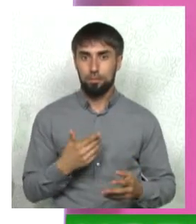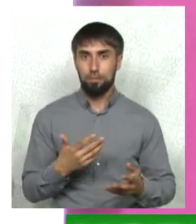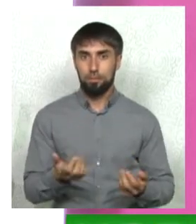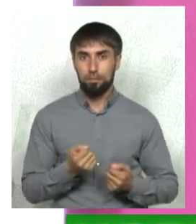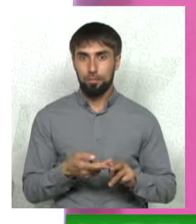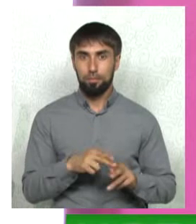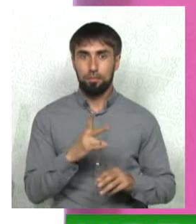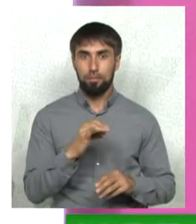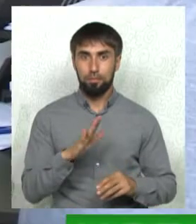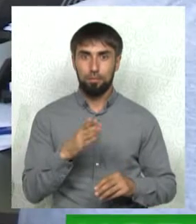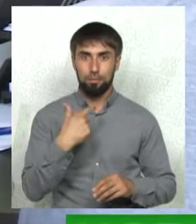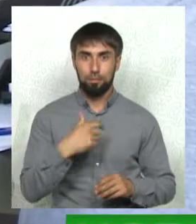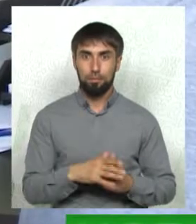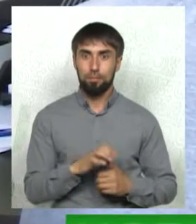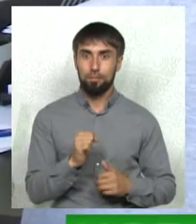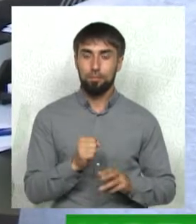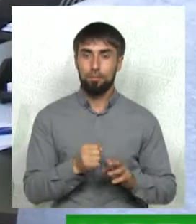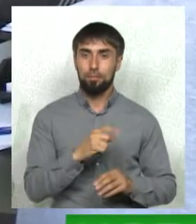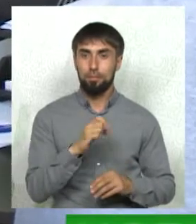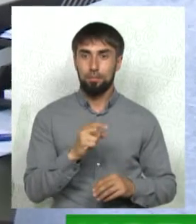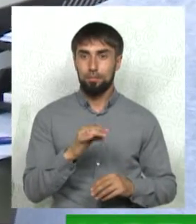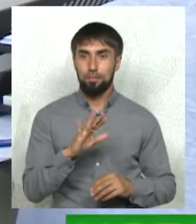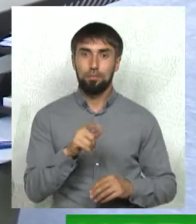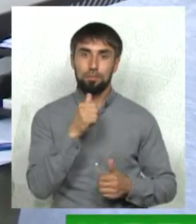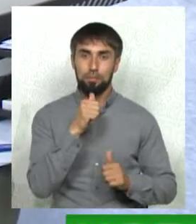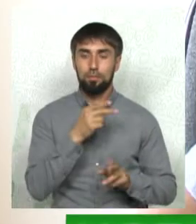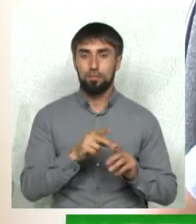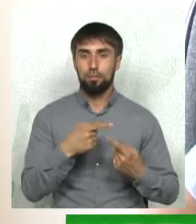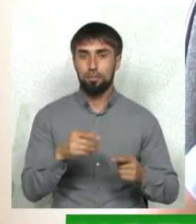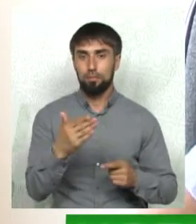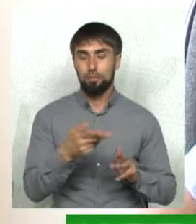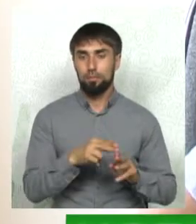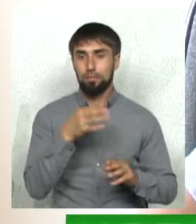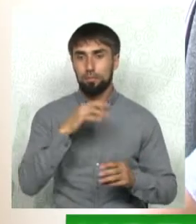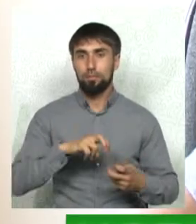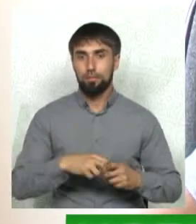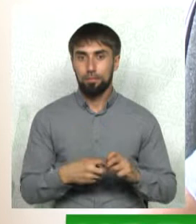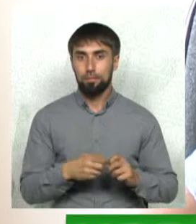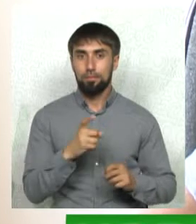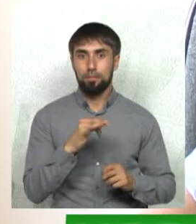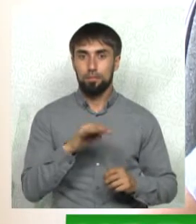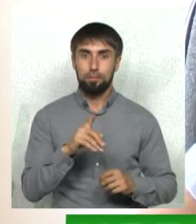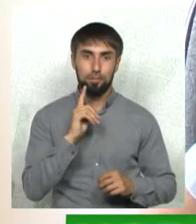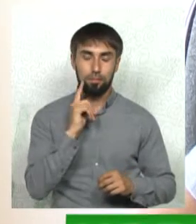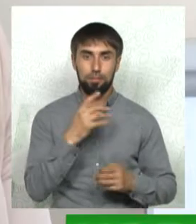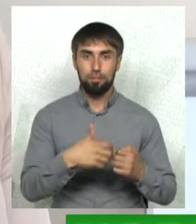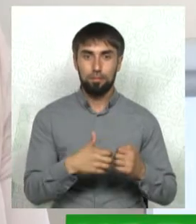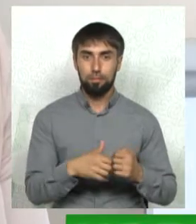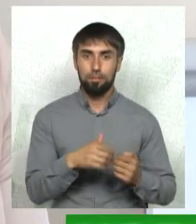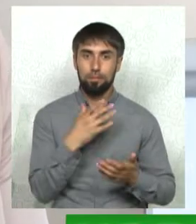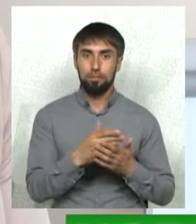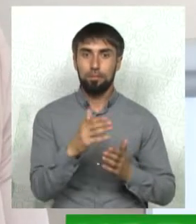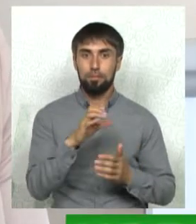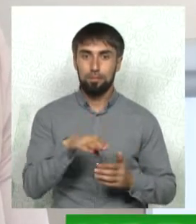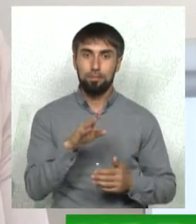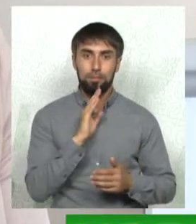брать этот негатив в себя. А вот Аза Баркинхоева постарается озвучить другую не менее острую проблему – экстремизм в молодежной среде. В своей